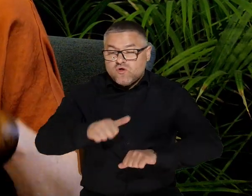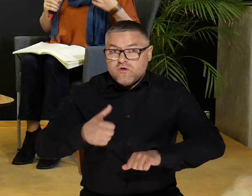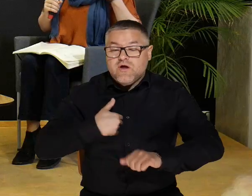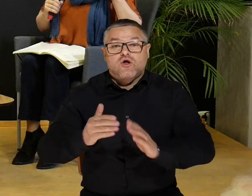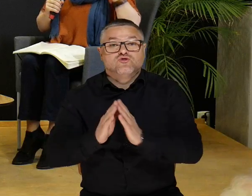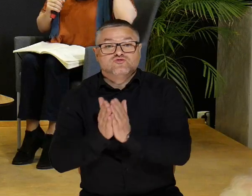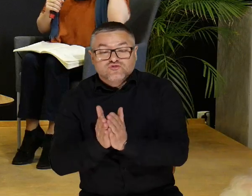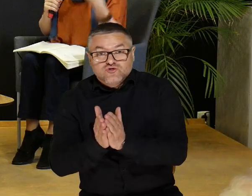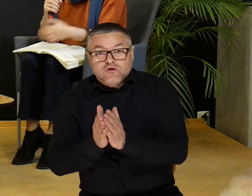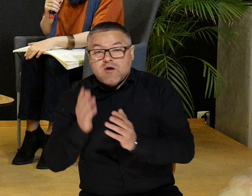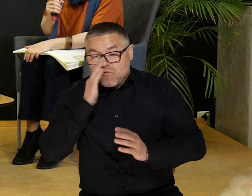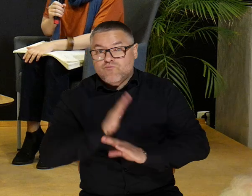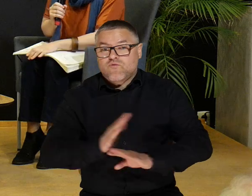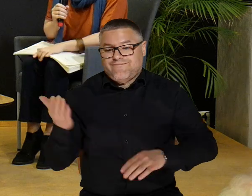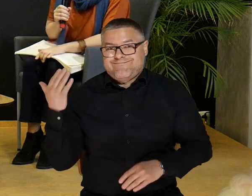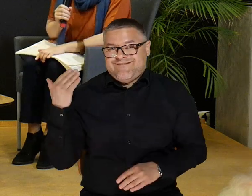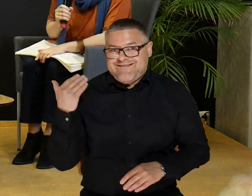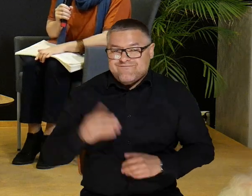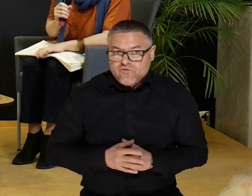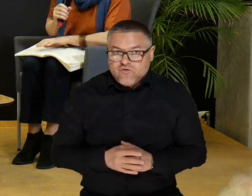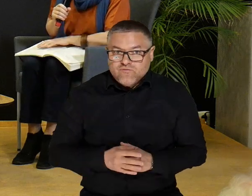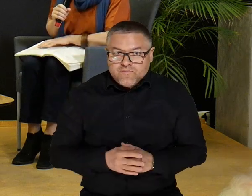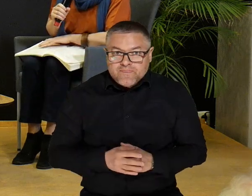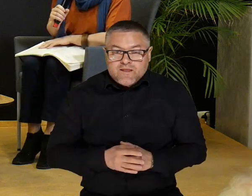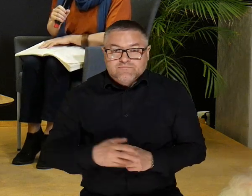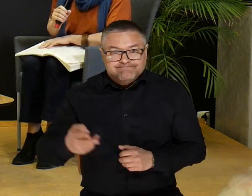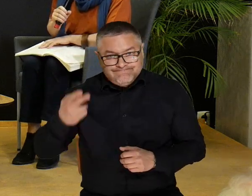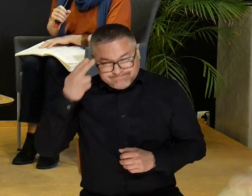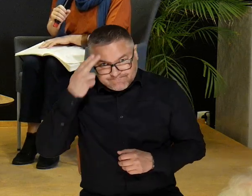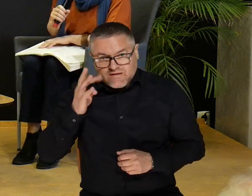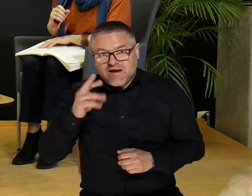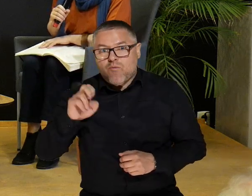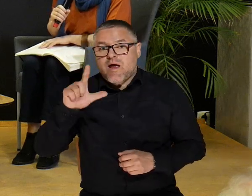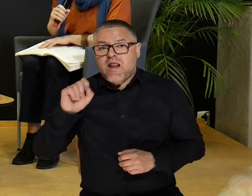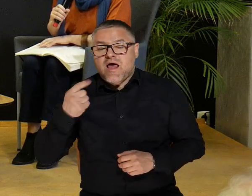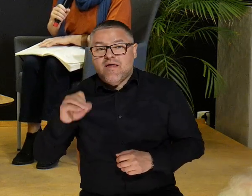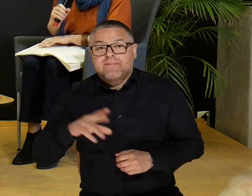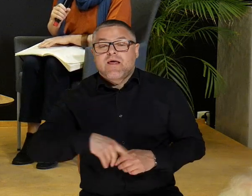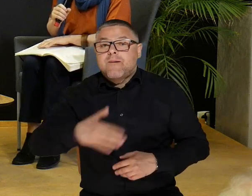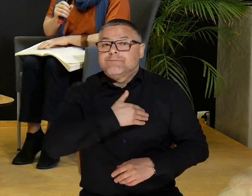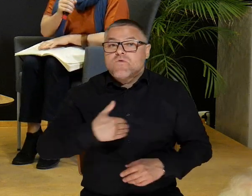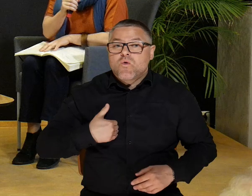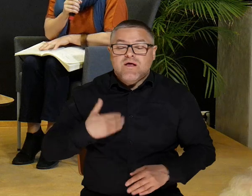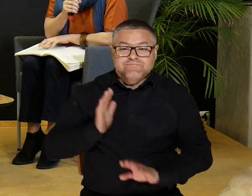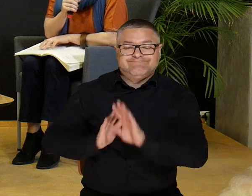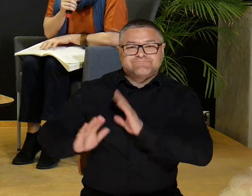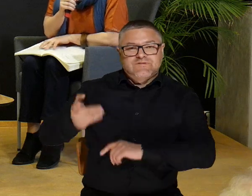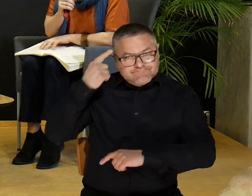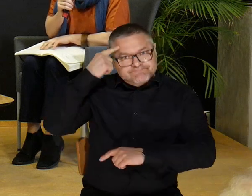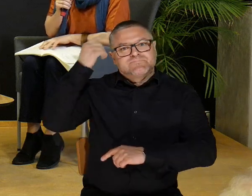i książka, która ukazała się niedawno, Traumaland, Polacy w cieniu przeszłości w